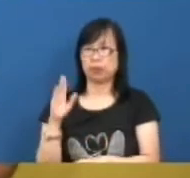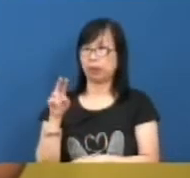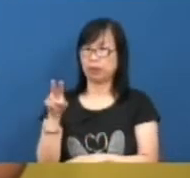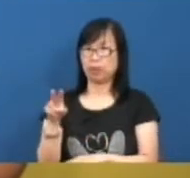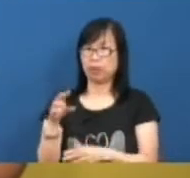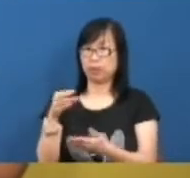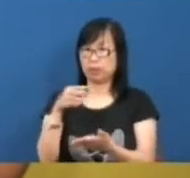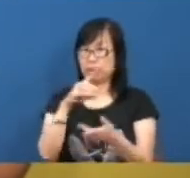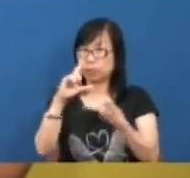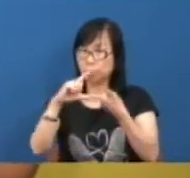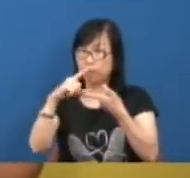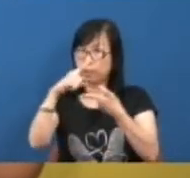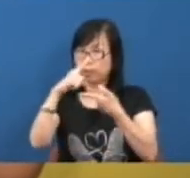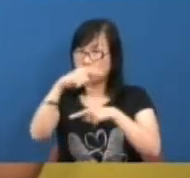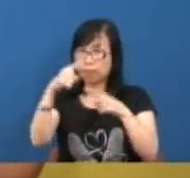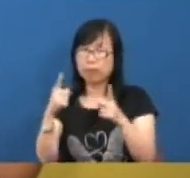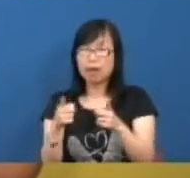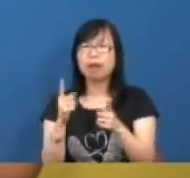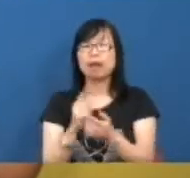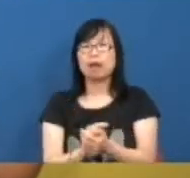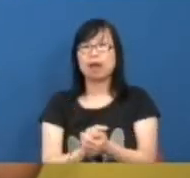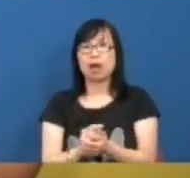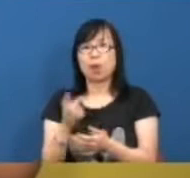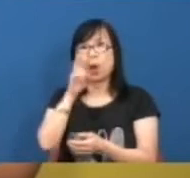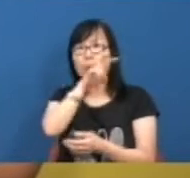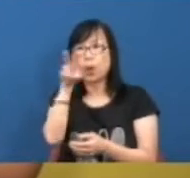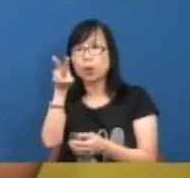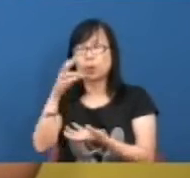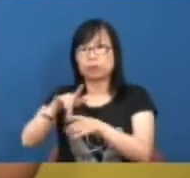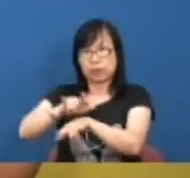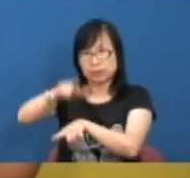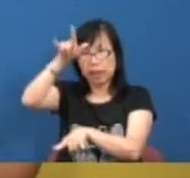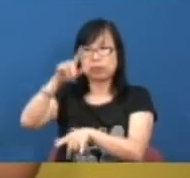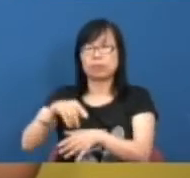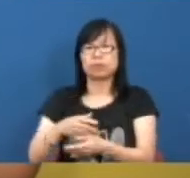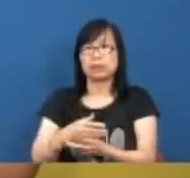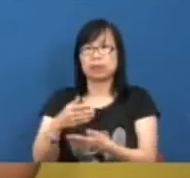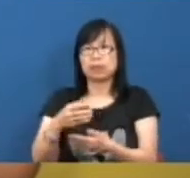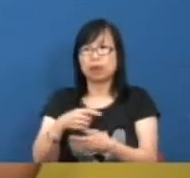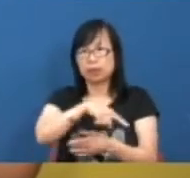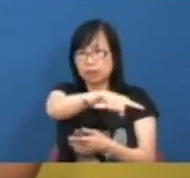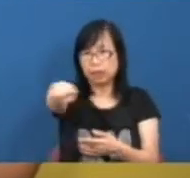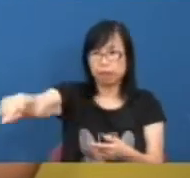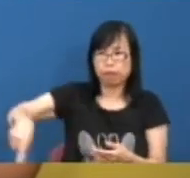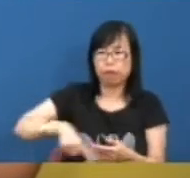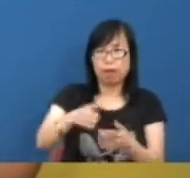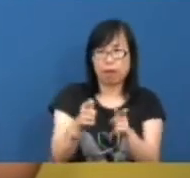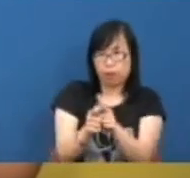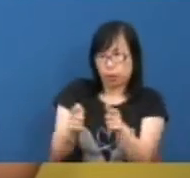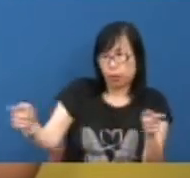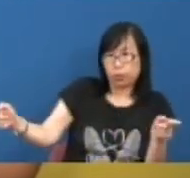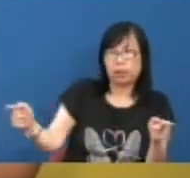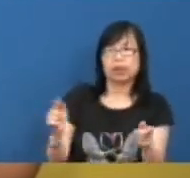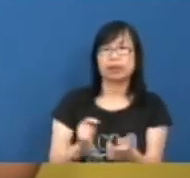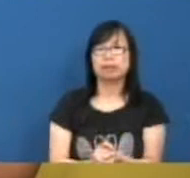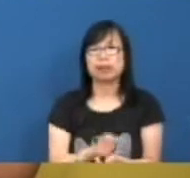相睇到咧，係嗰個觀光塔咧同嗰個市區啊係有一個距離啊，咁變咗喺嗰